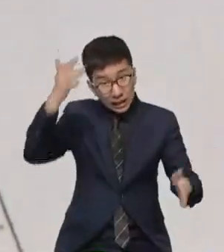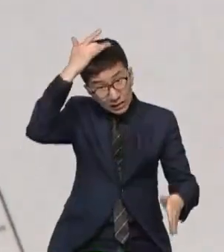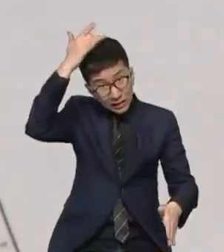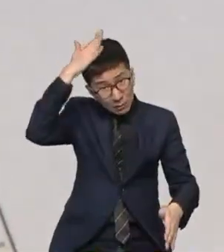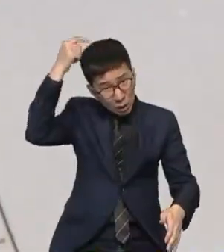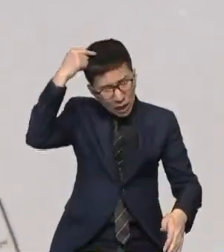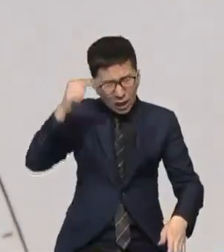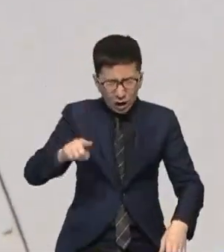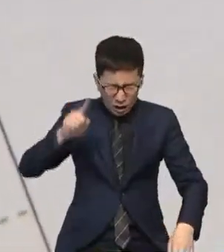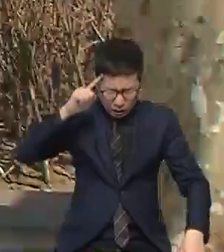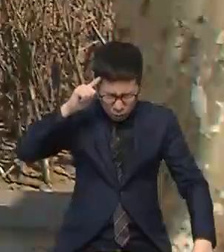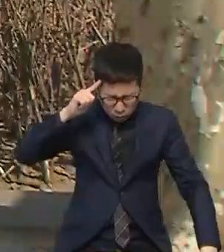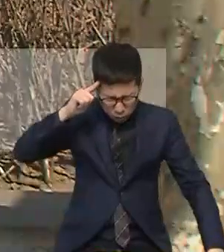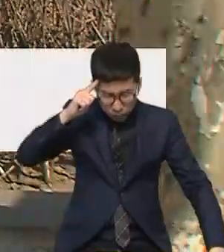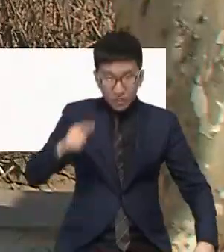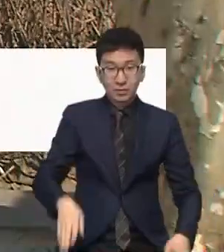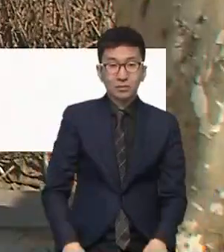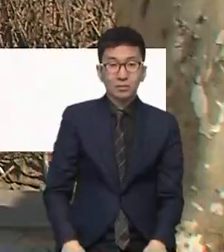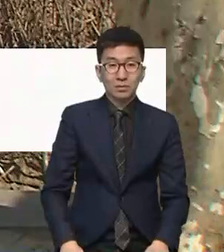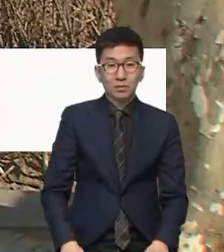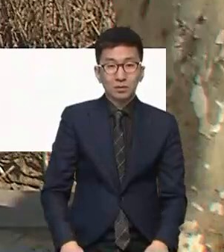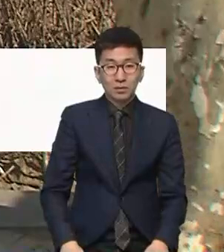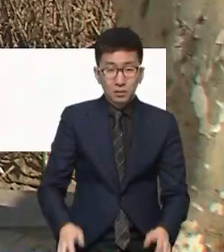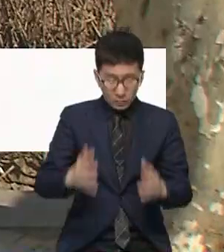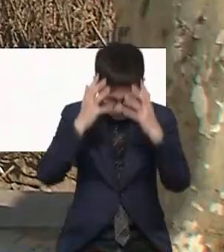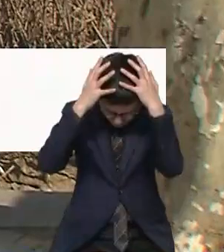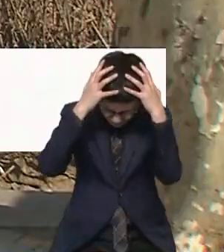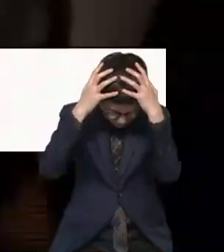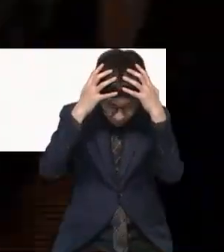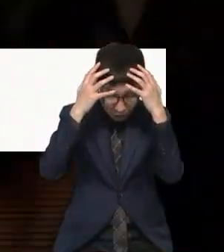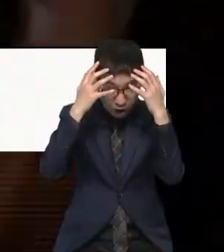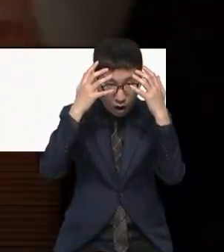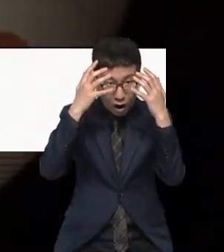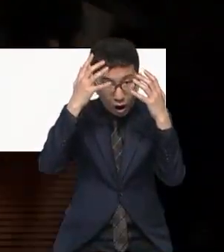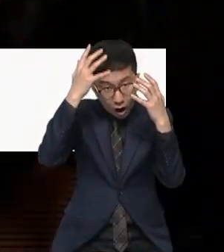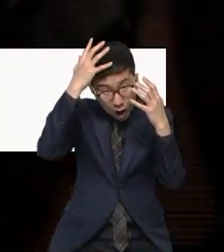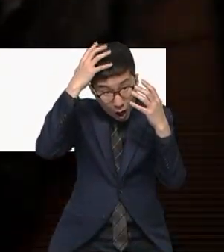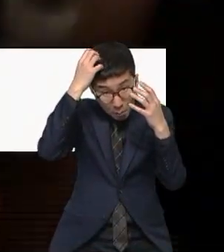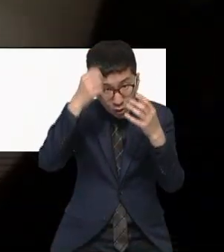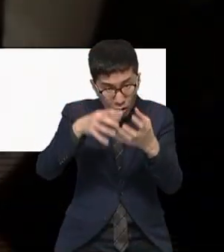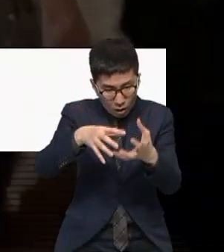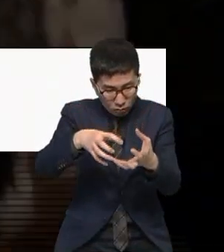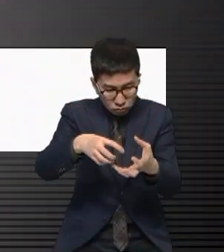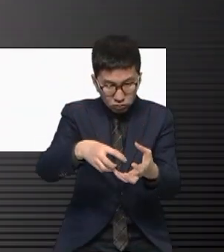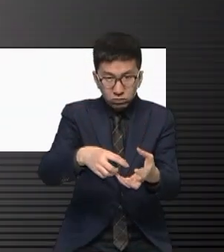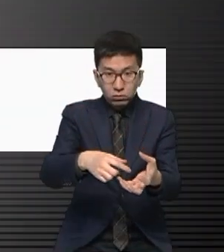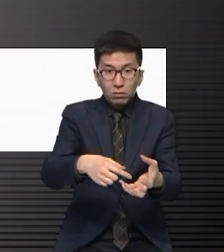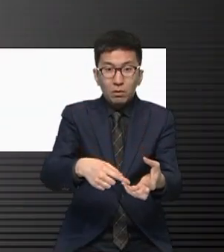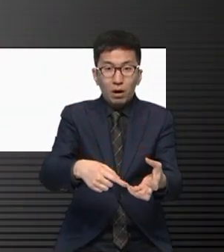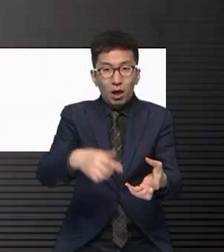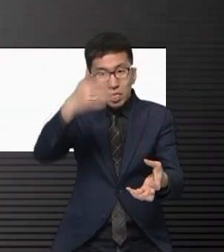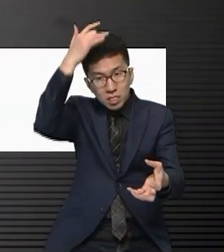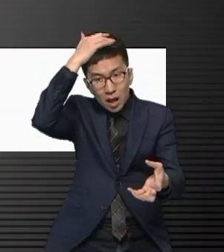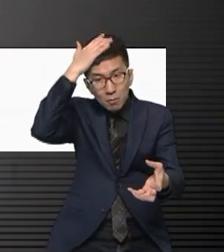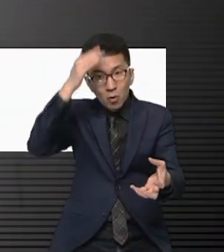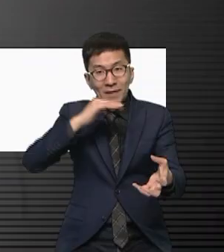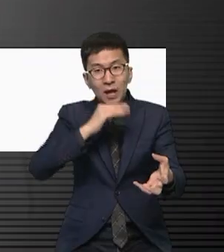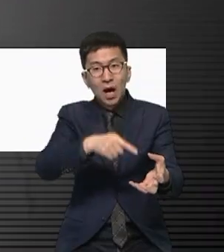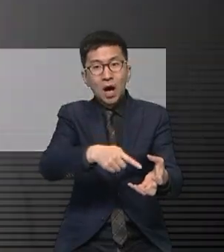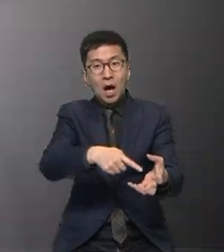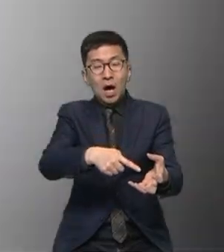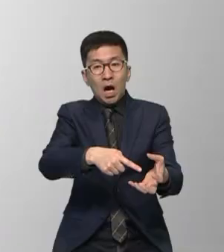못할 고민입니다. 10년 때다가 한번 손을 헹궈봤는데 머리카락이 이 정도면은 이건 무조건 탈모다 해서